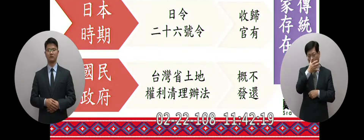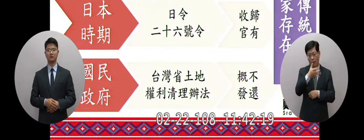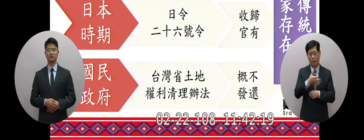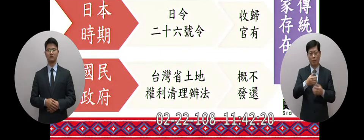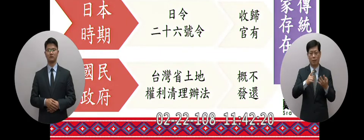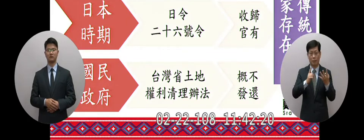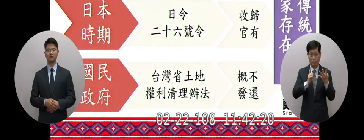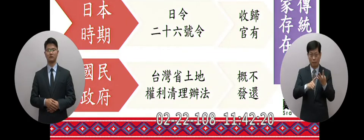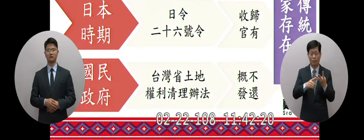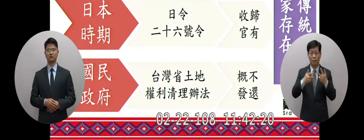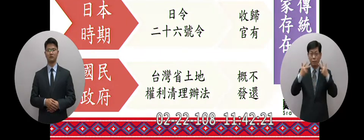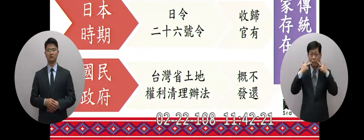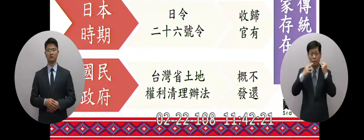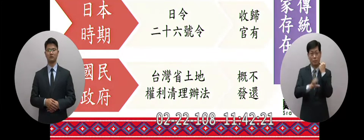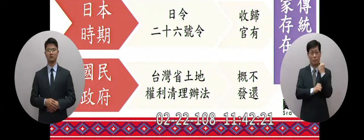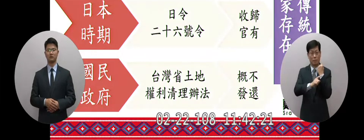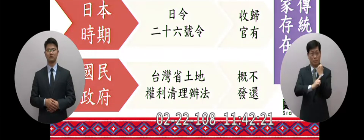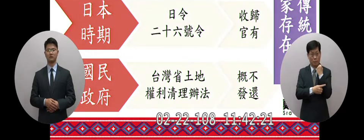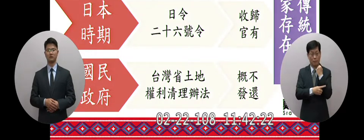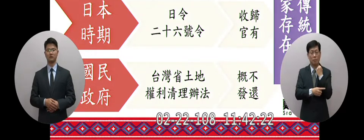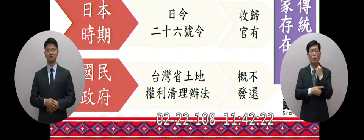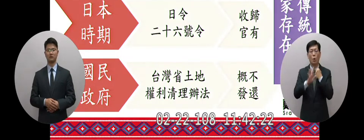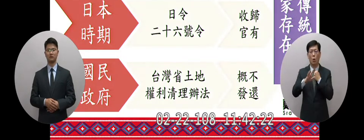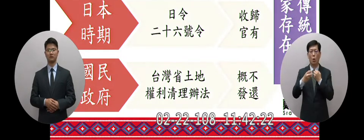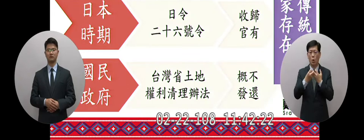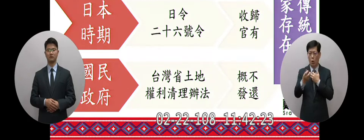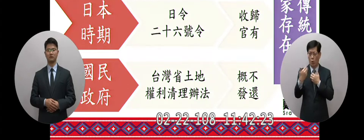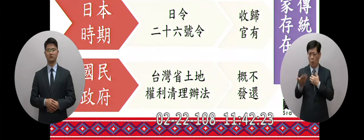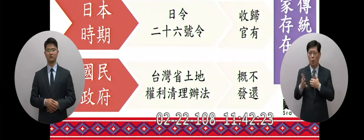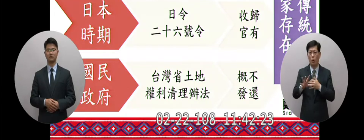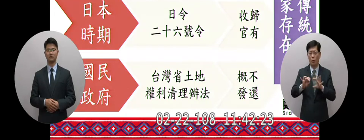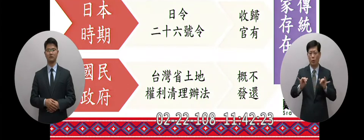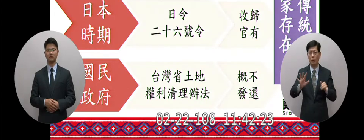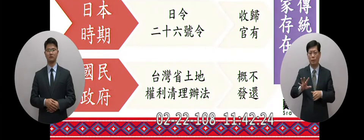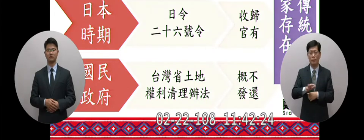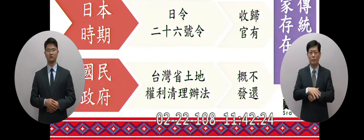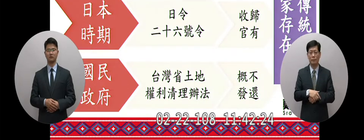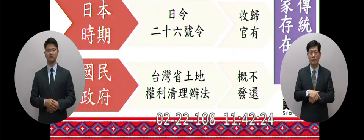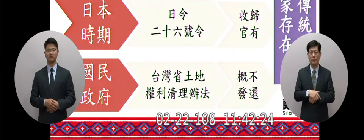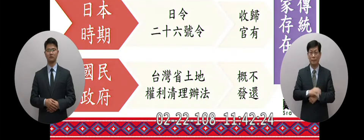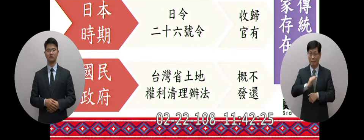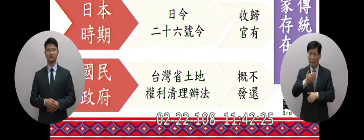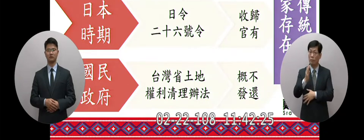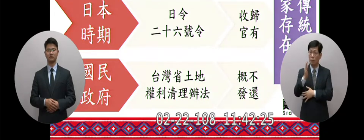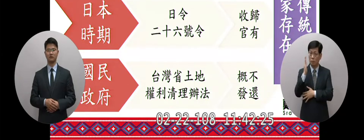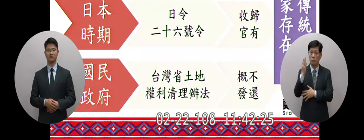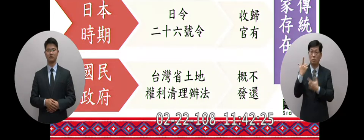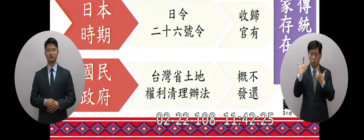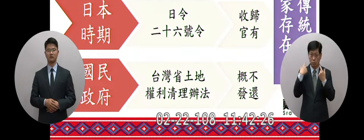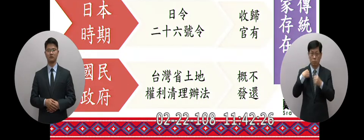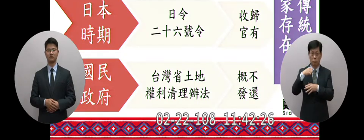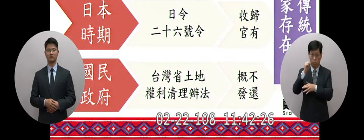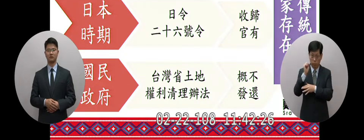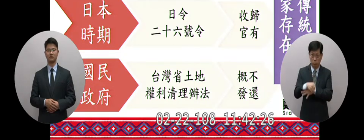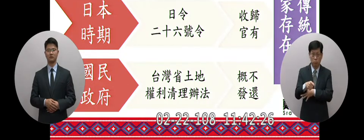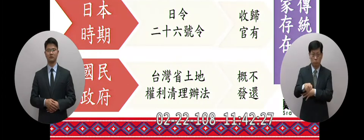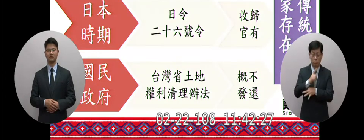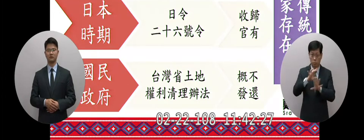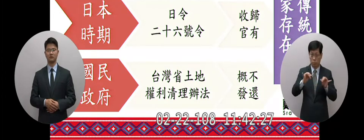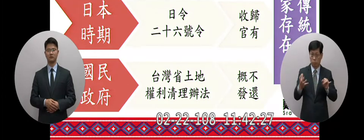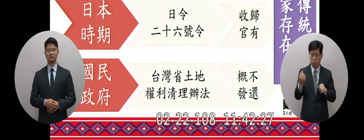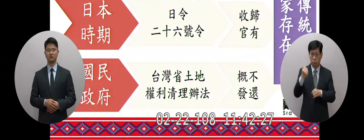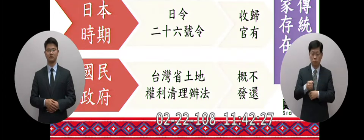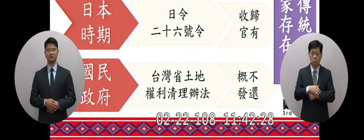住民族基本法还了给我们这个土地，政府承认原住民族土地的权